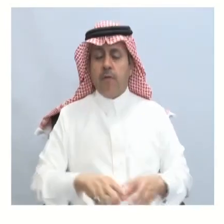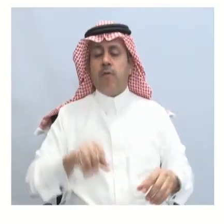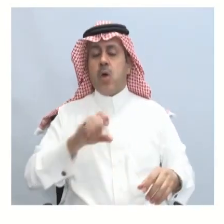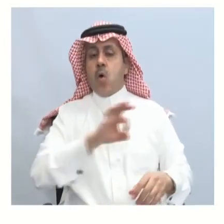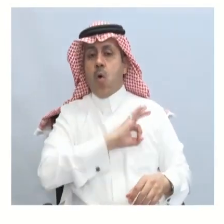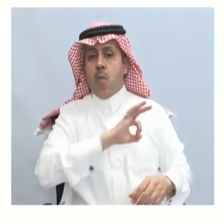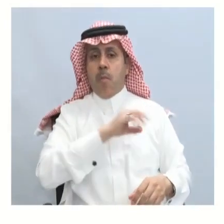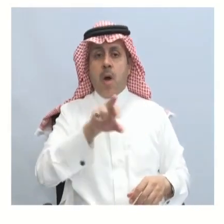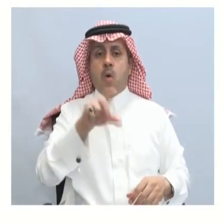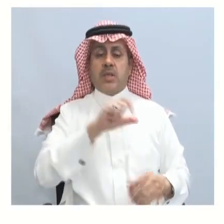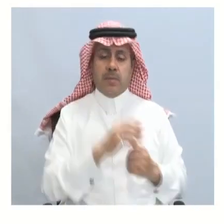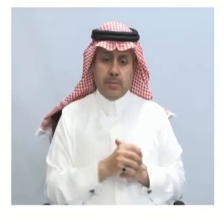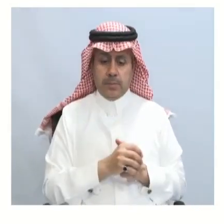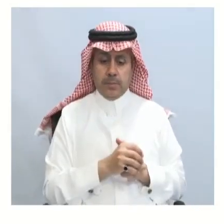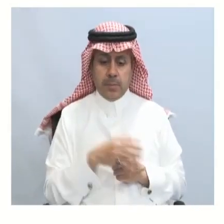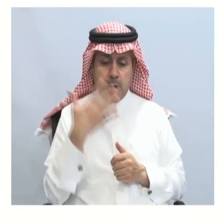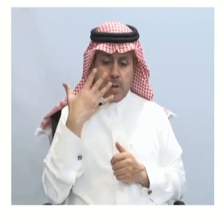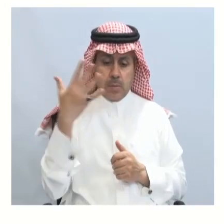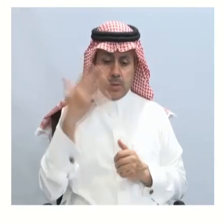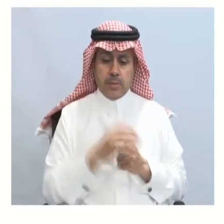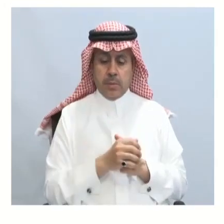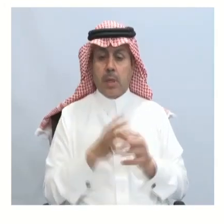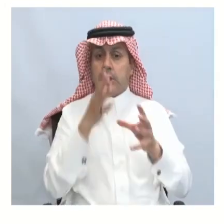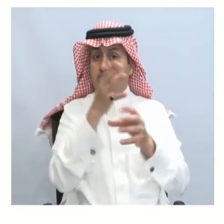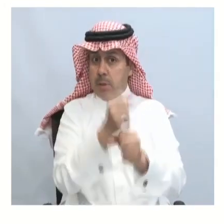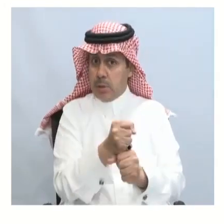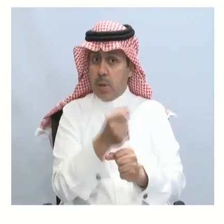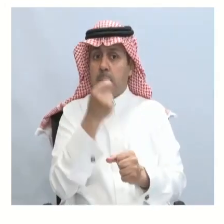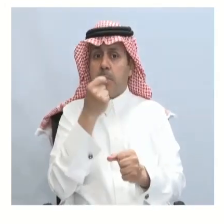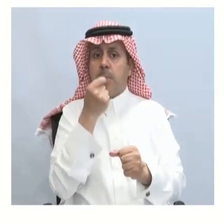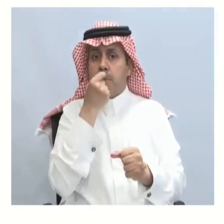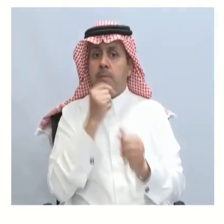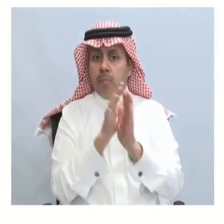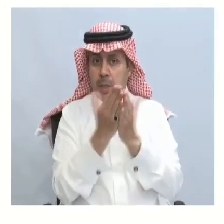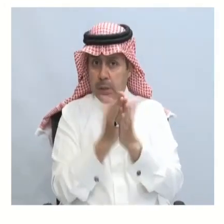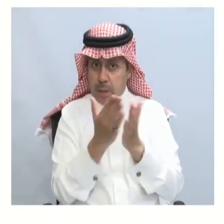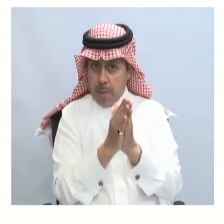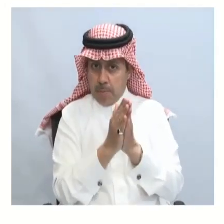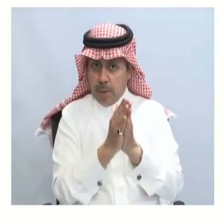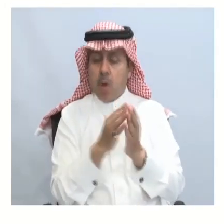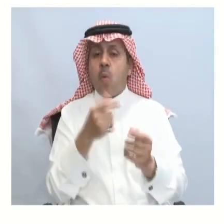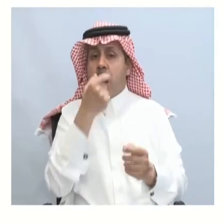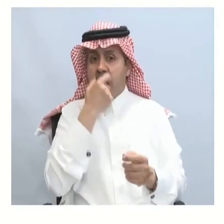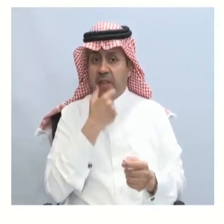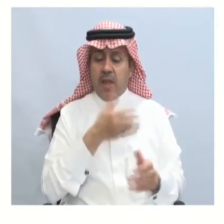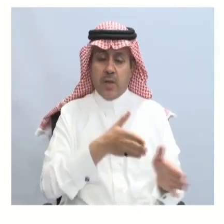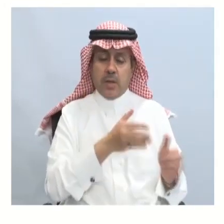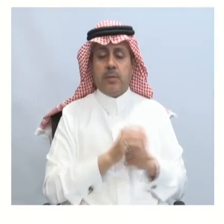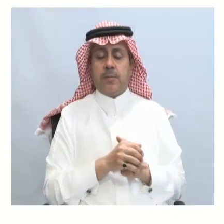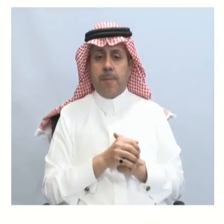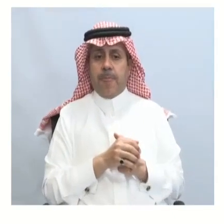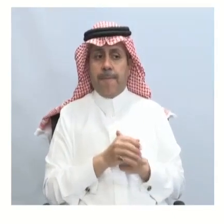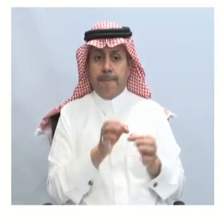يؤلف بين القلوب الفائده الخامسه وهي التمسك بالكتاب والسنه والتمسك بالكتاب والسنه عصمه من